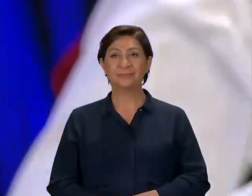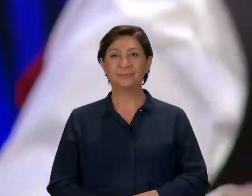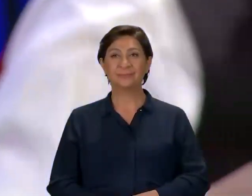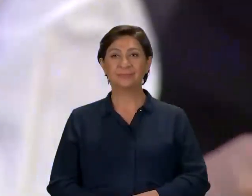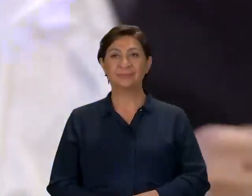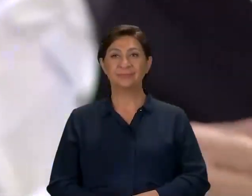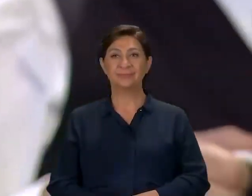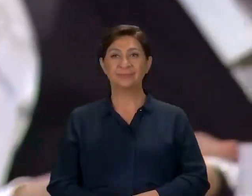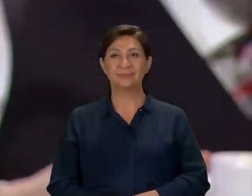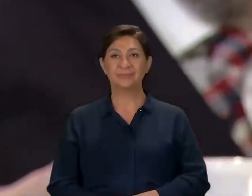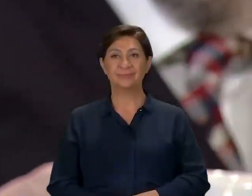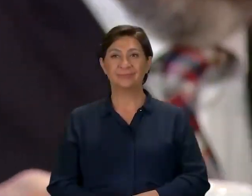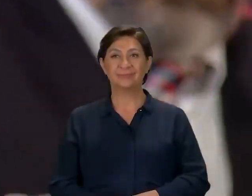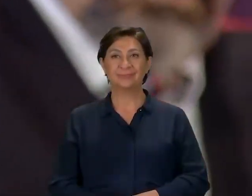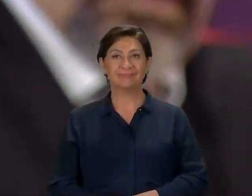I'll say it's clear,